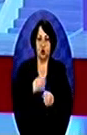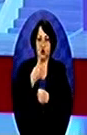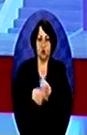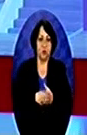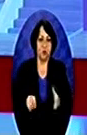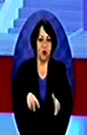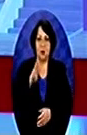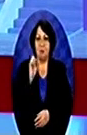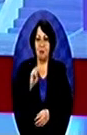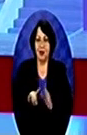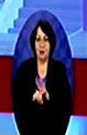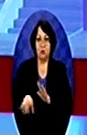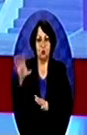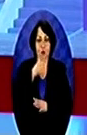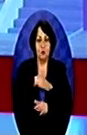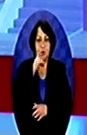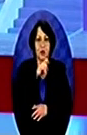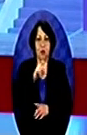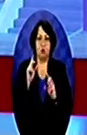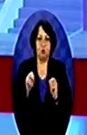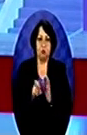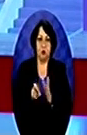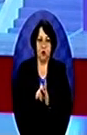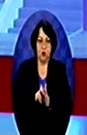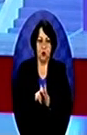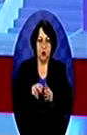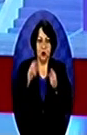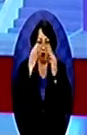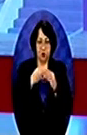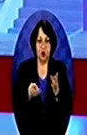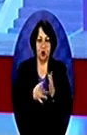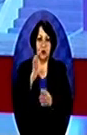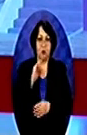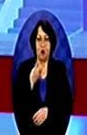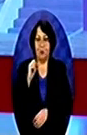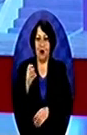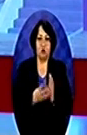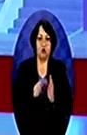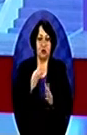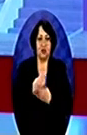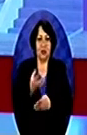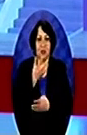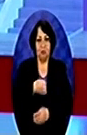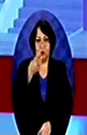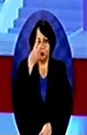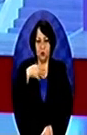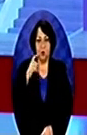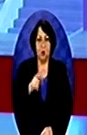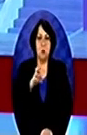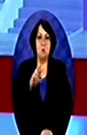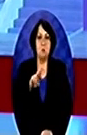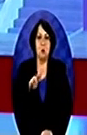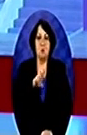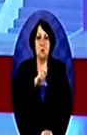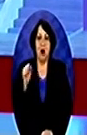нэмчилж, эрүүлжүүлж болно гэж Монгол Улсын шинжлэх ухааны технологийн салбарын 2019 оны шагналыг өнөөдөр хүртсэн академич Бямба хэллээ. Түүний сүүлийн 20